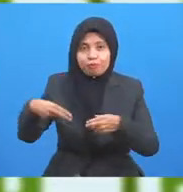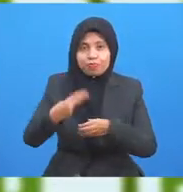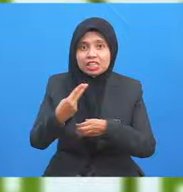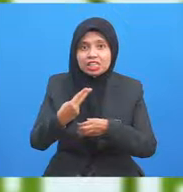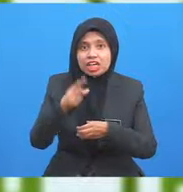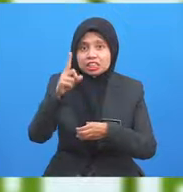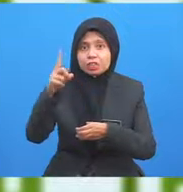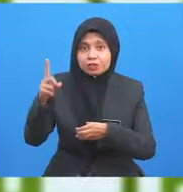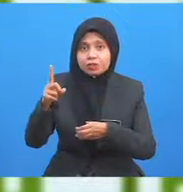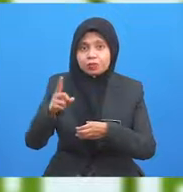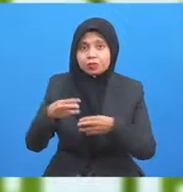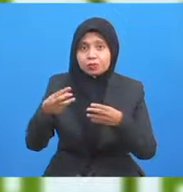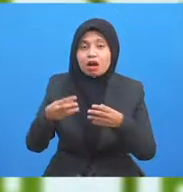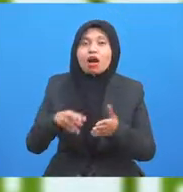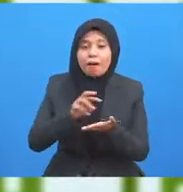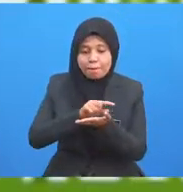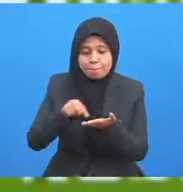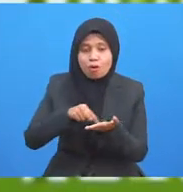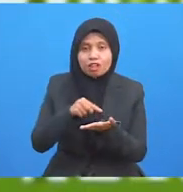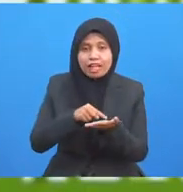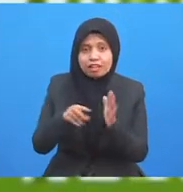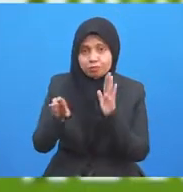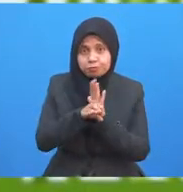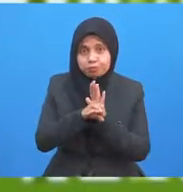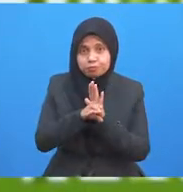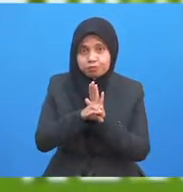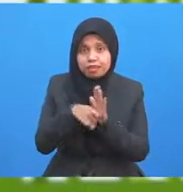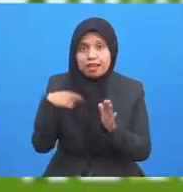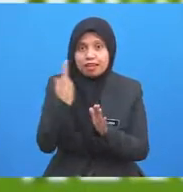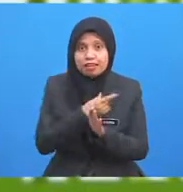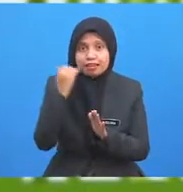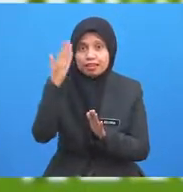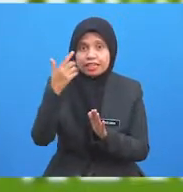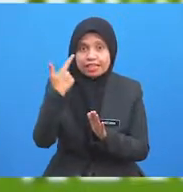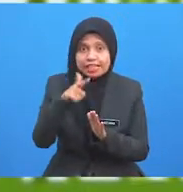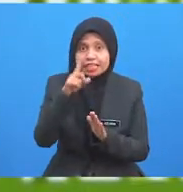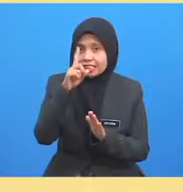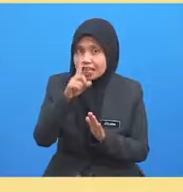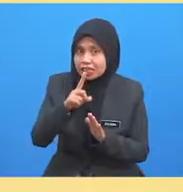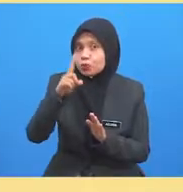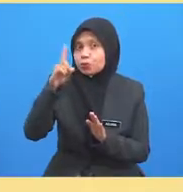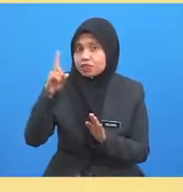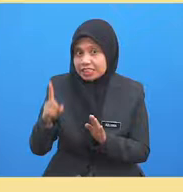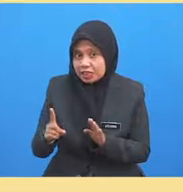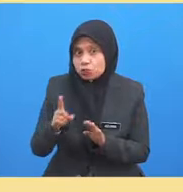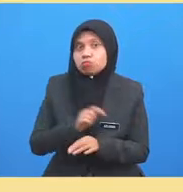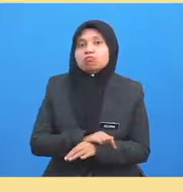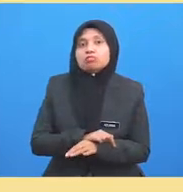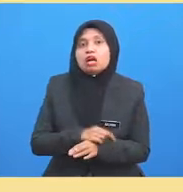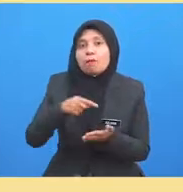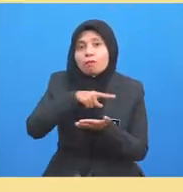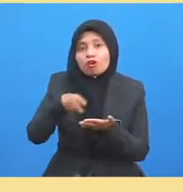menghasilkan sesuatu model olokan. Kita akan lihat satu persatu bahan dan